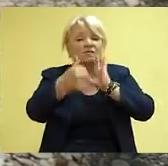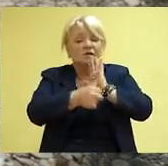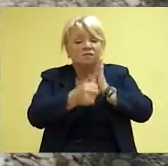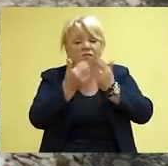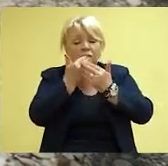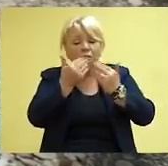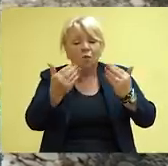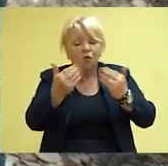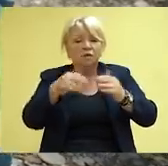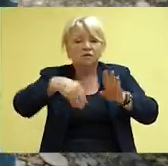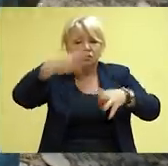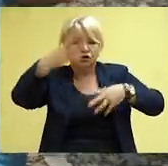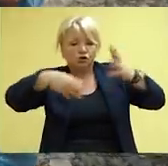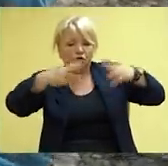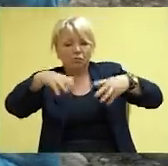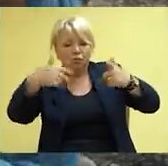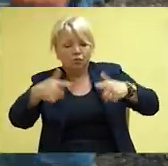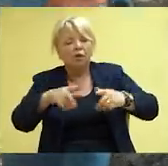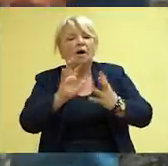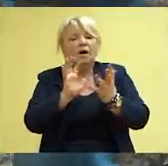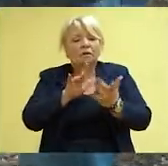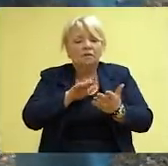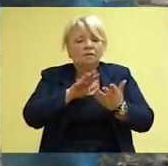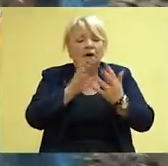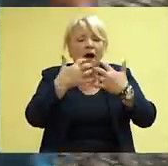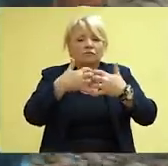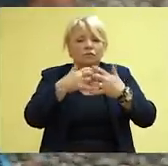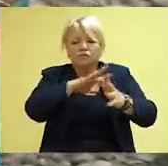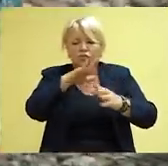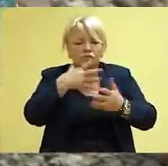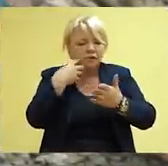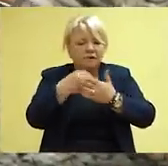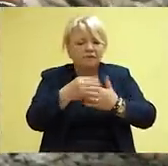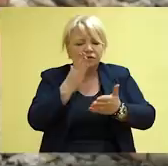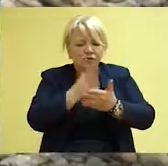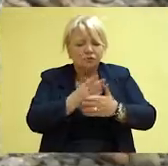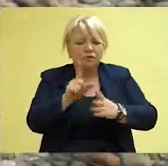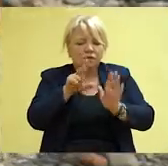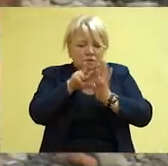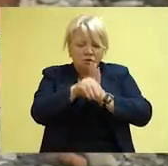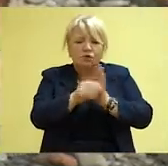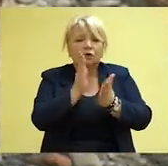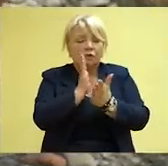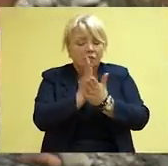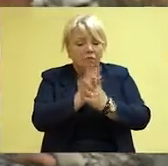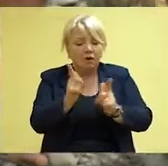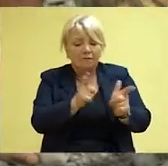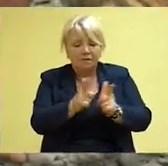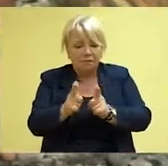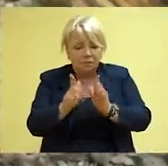2016 წლის ბოლოს უკვე შეღებილი მქონდა. ძრავი თავიდან 2-დან 0 იყო, M40-ად ჩაისვაპა.